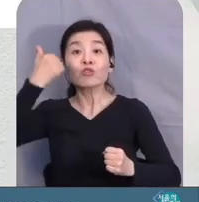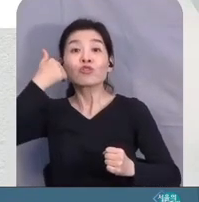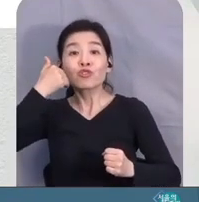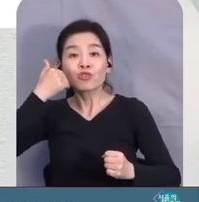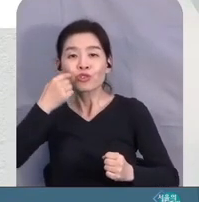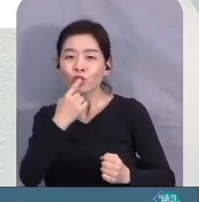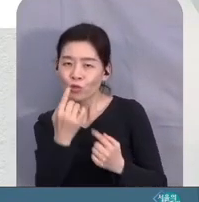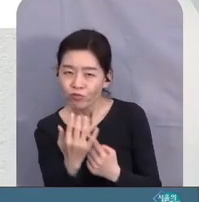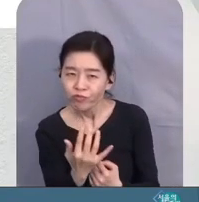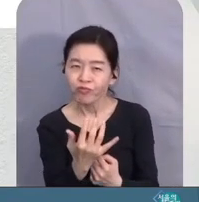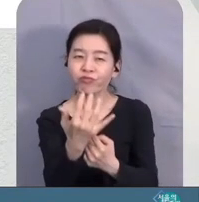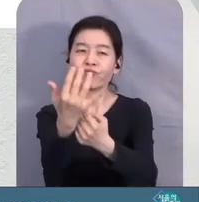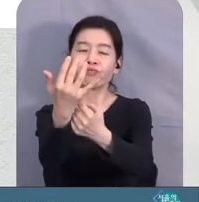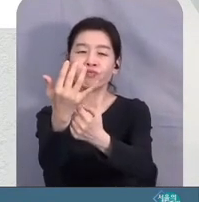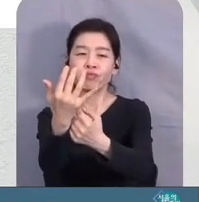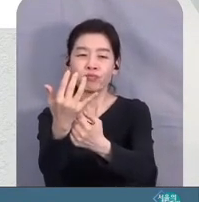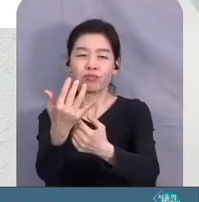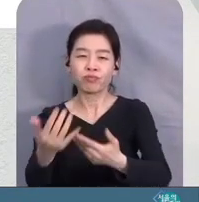촛불이 있습니다.